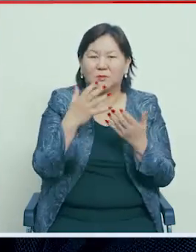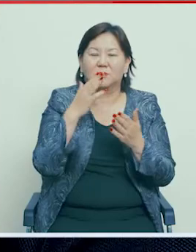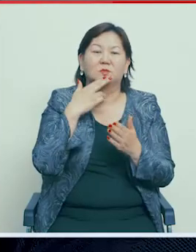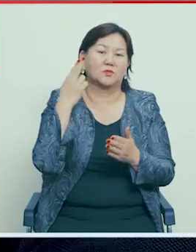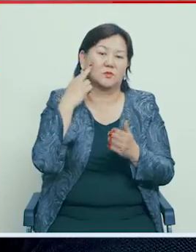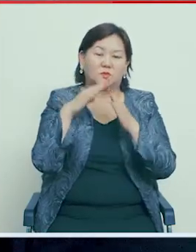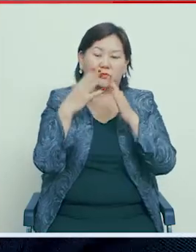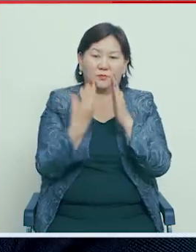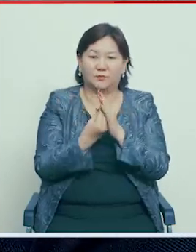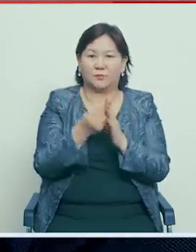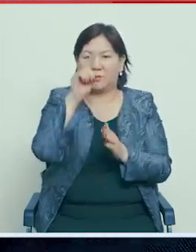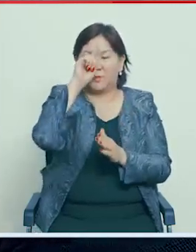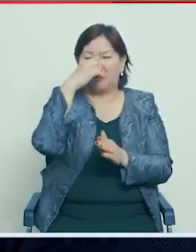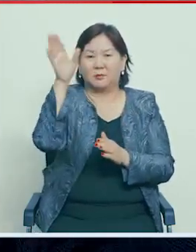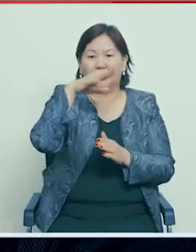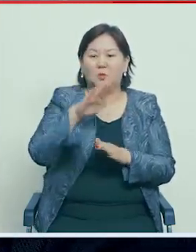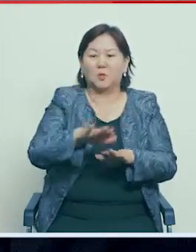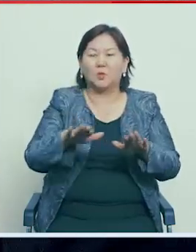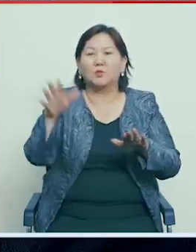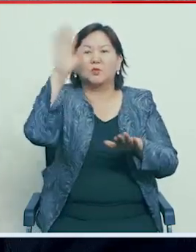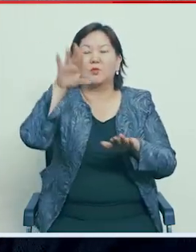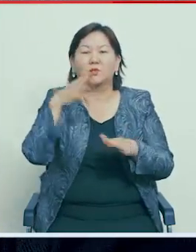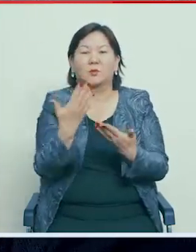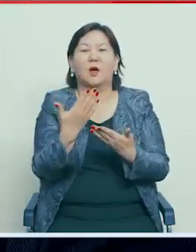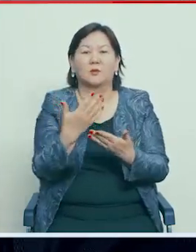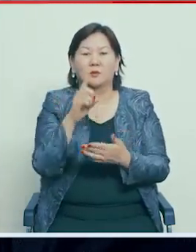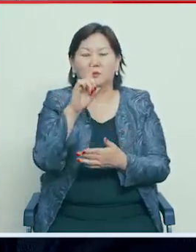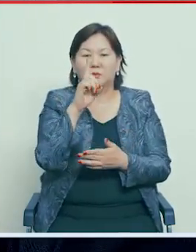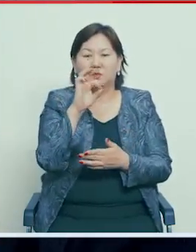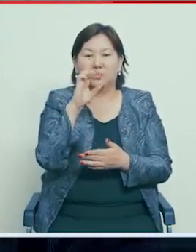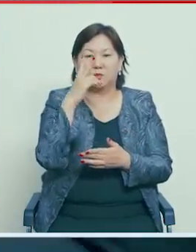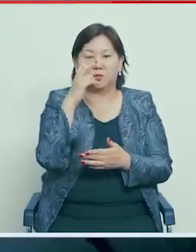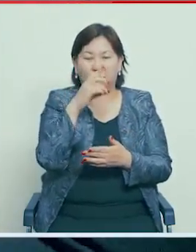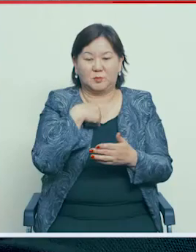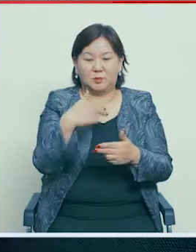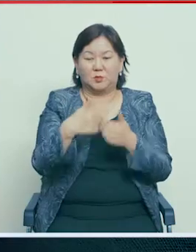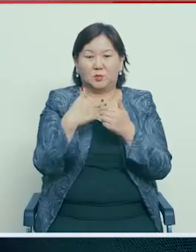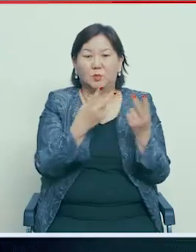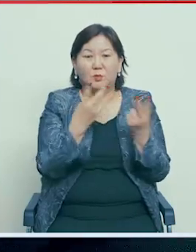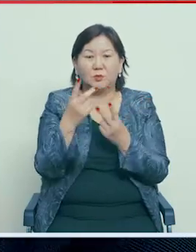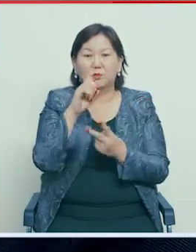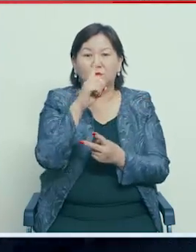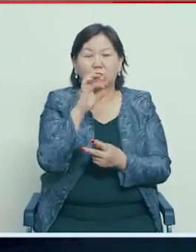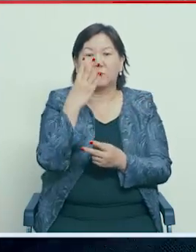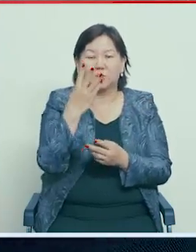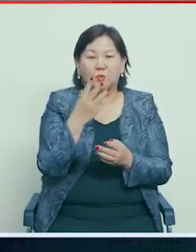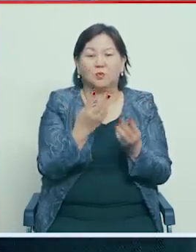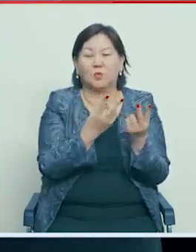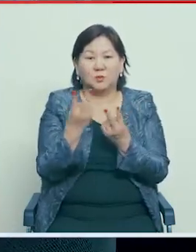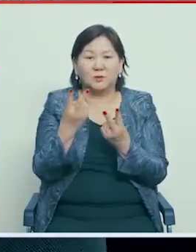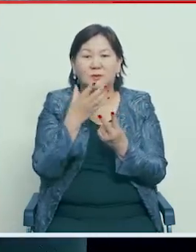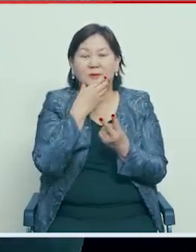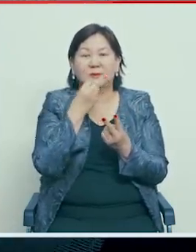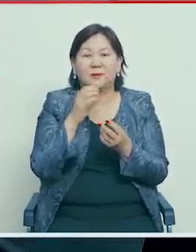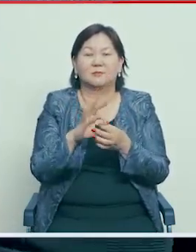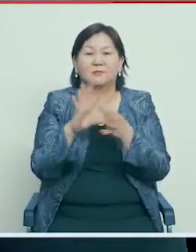бүлүүд жишээлбэл ингээд түргэн дуутахаар хүүхдэрээ л дуудуулж байгаа байхгүй. Гэтэл сая 104 миний туслах үйлчлэгээ одоо үйлчлэгээ бий болоод